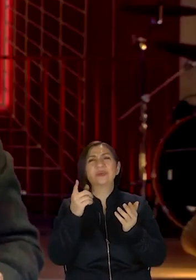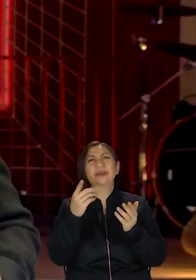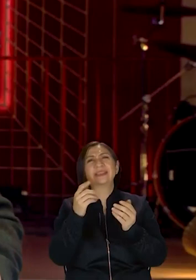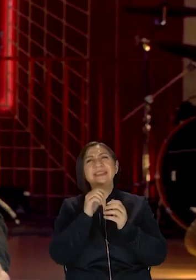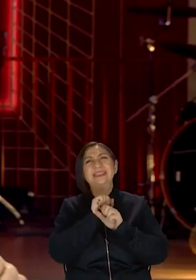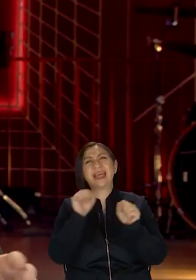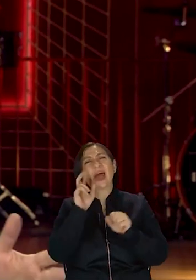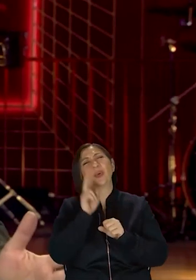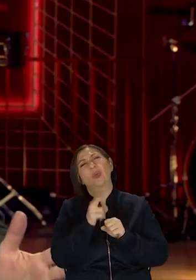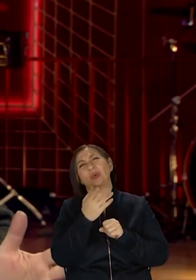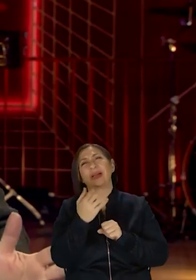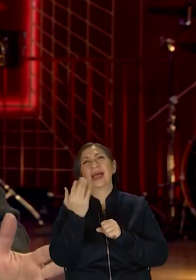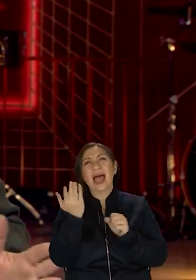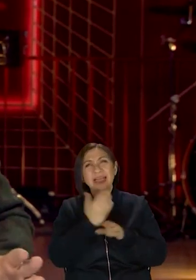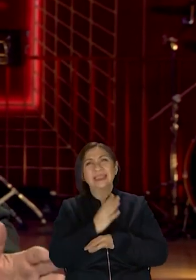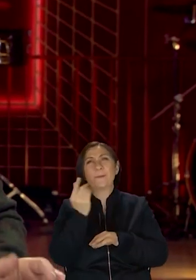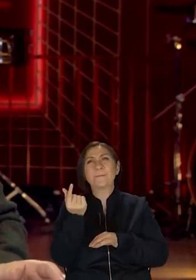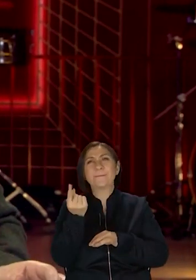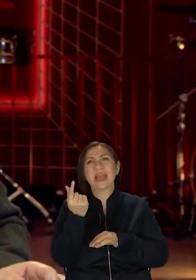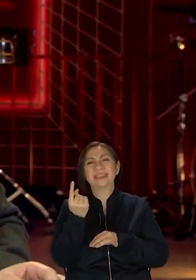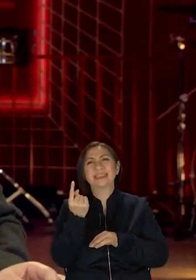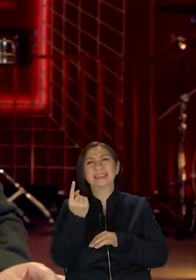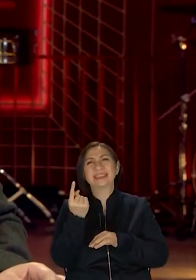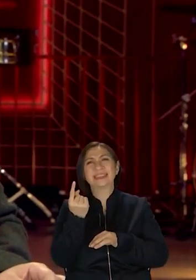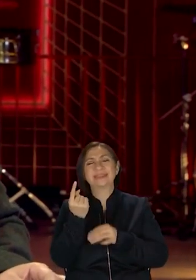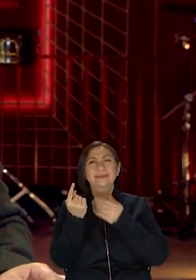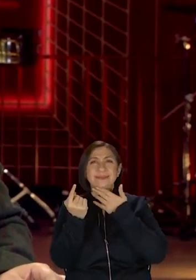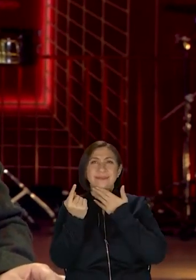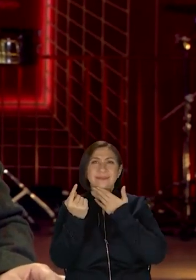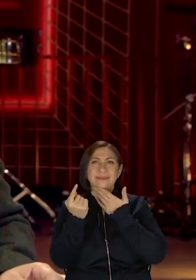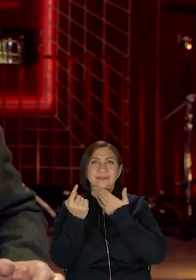oldu. Galiba, aslında biraz evet.